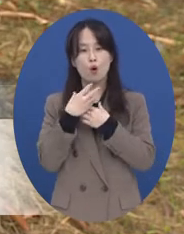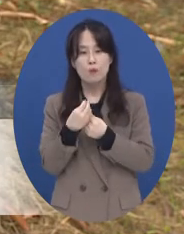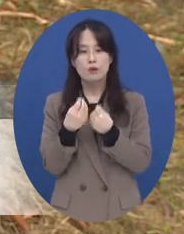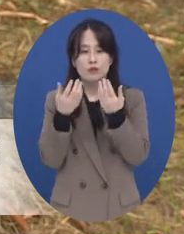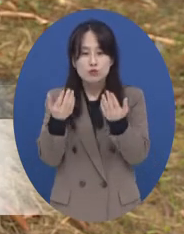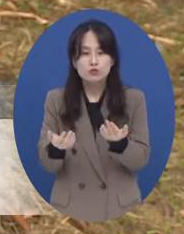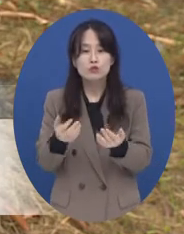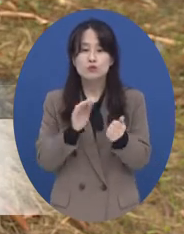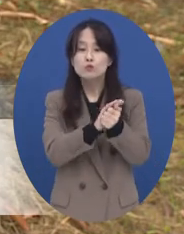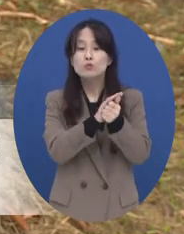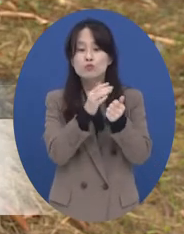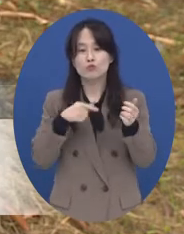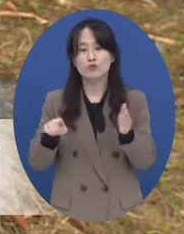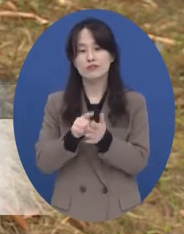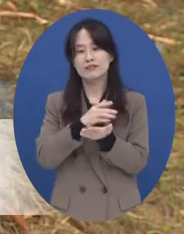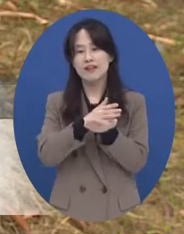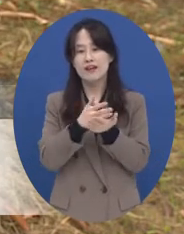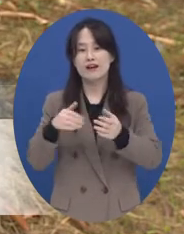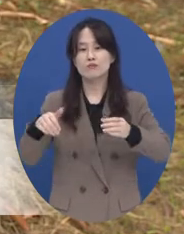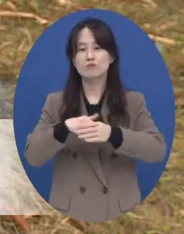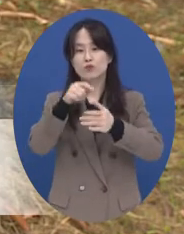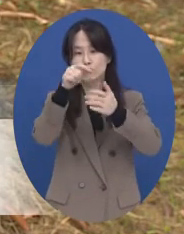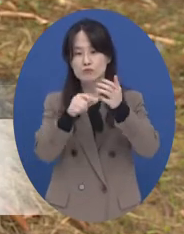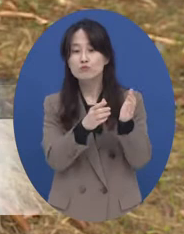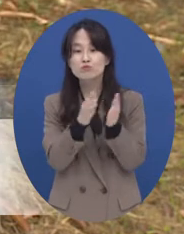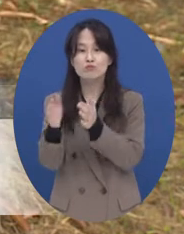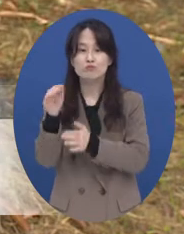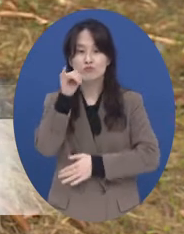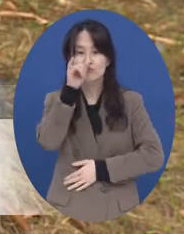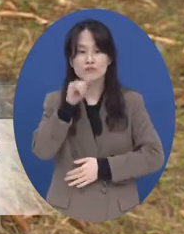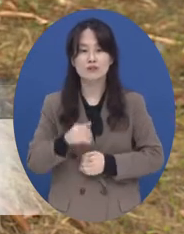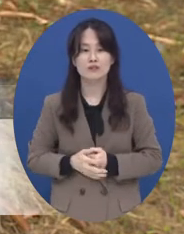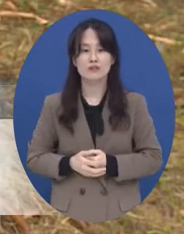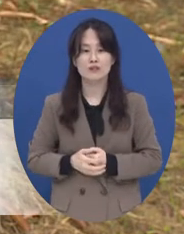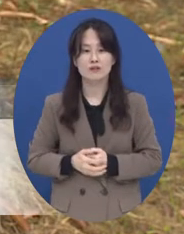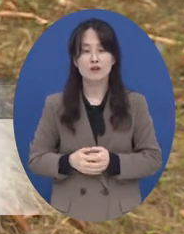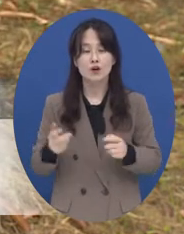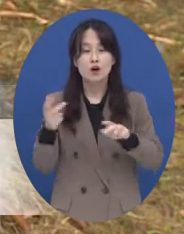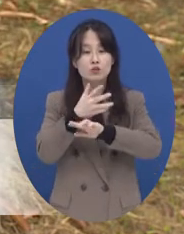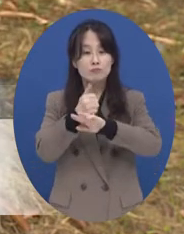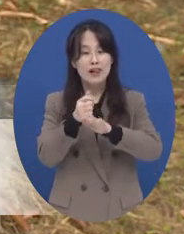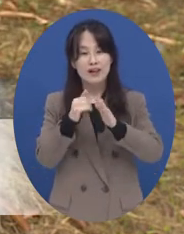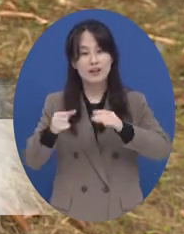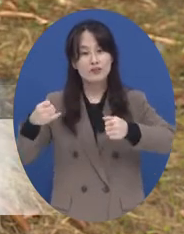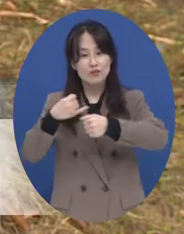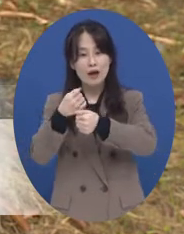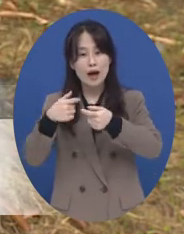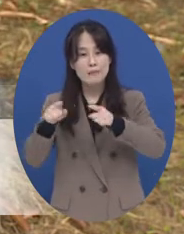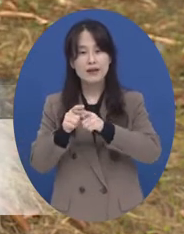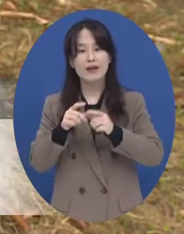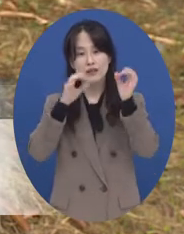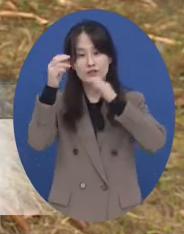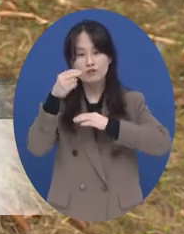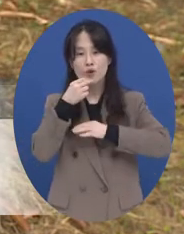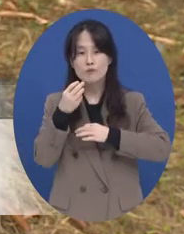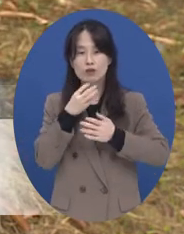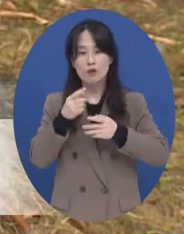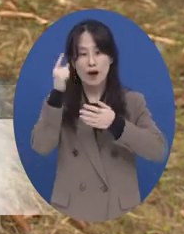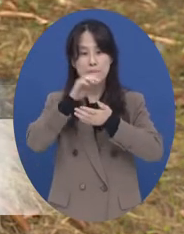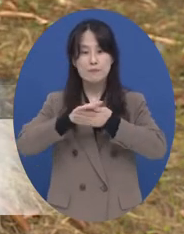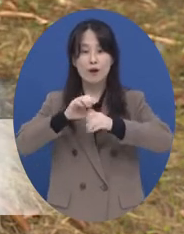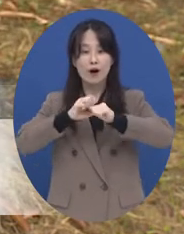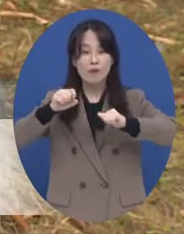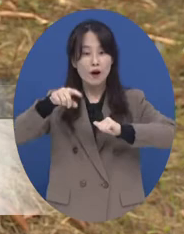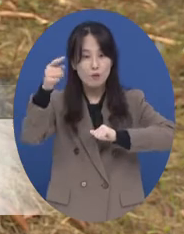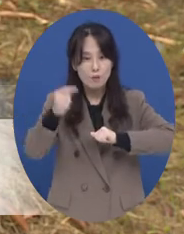편안한 휴식을 제공하고자 다양한 문화 프로그램을 준비하고 있습니다 주말에 가족 연인들과 함께 안전한 경기 평화광장